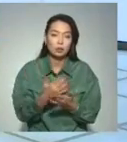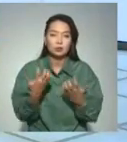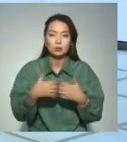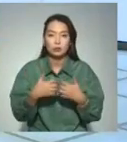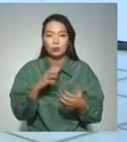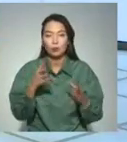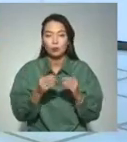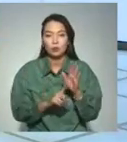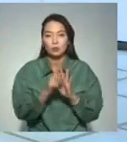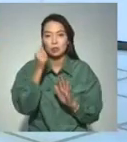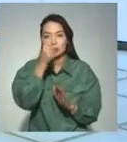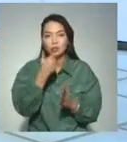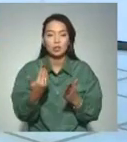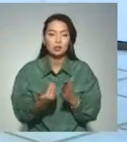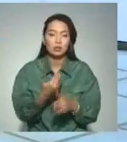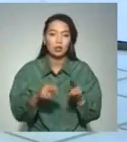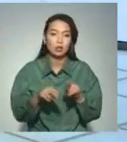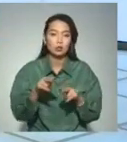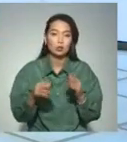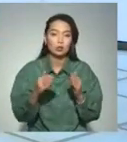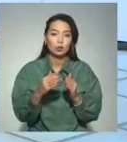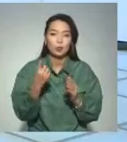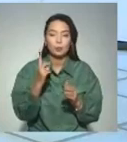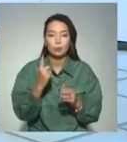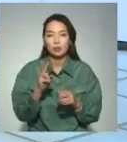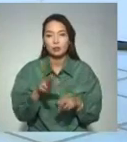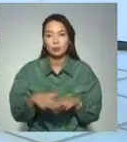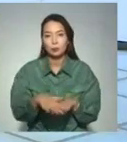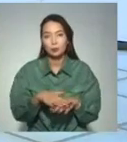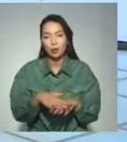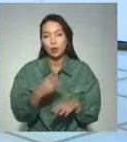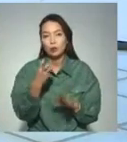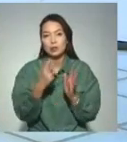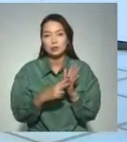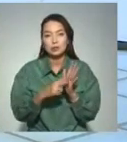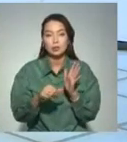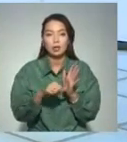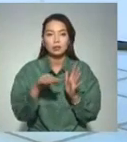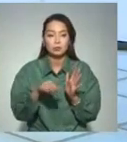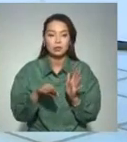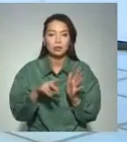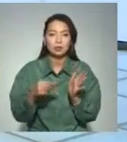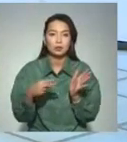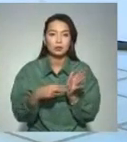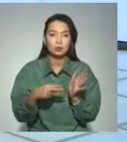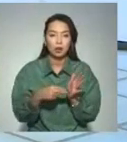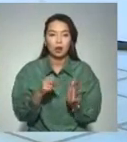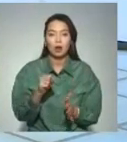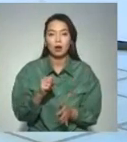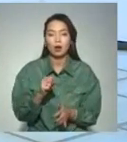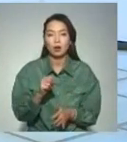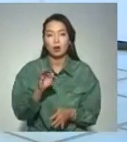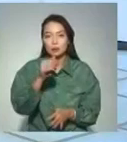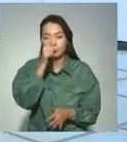сүйенсек, жыл басында жаңадан салынған тұрғын үйдің бір шаршы метрі орта есеппен 386 мың теңге болса, қазан айында